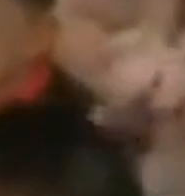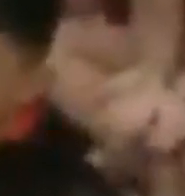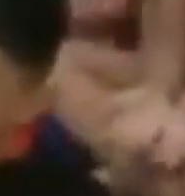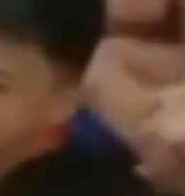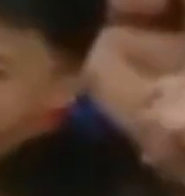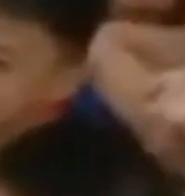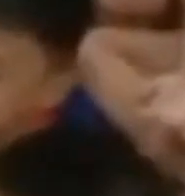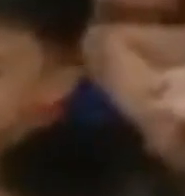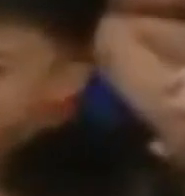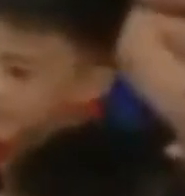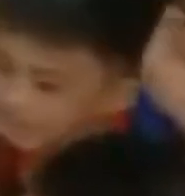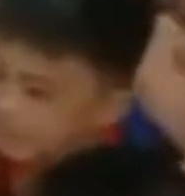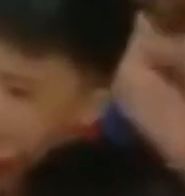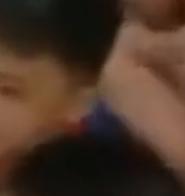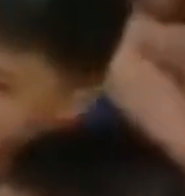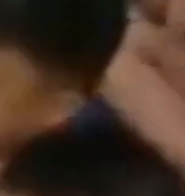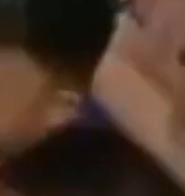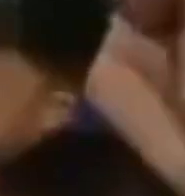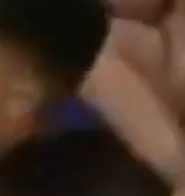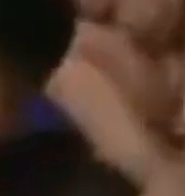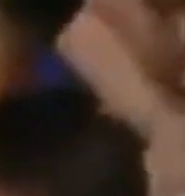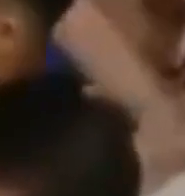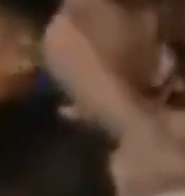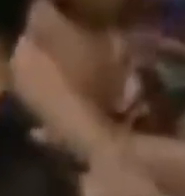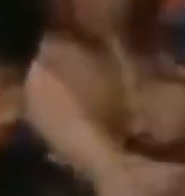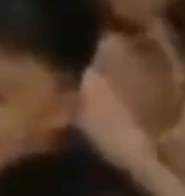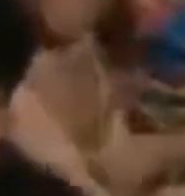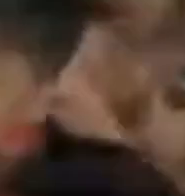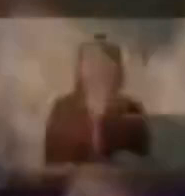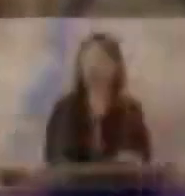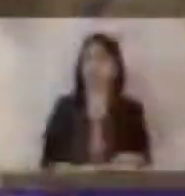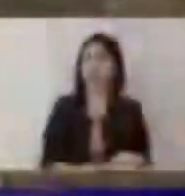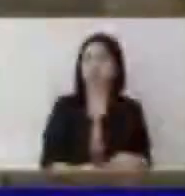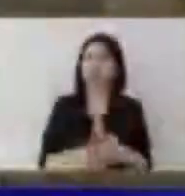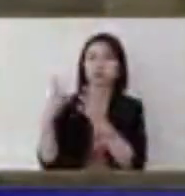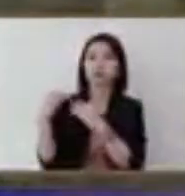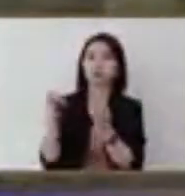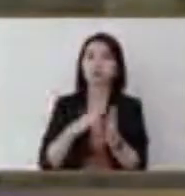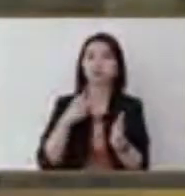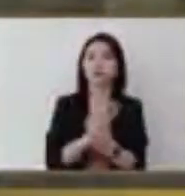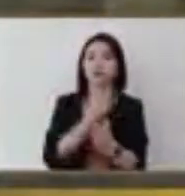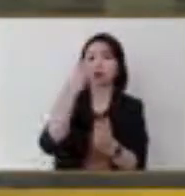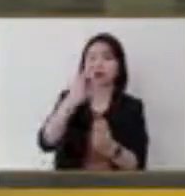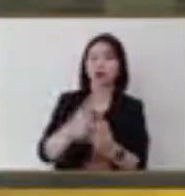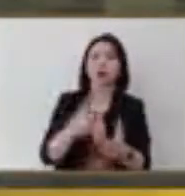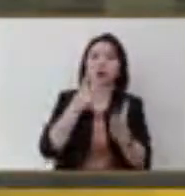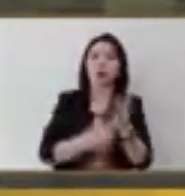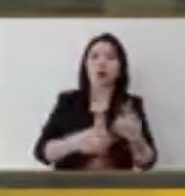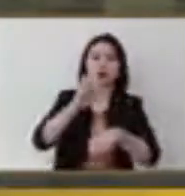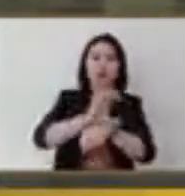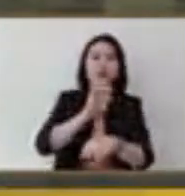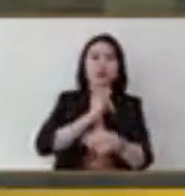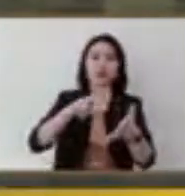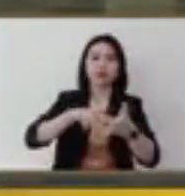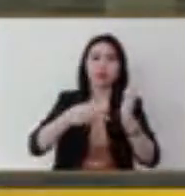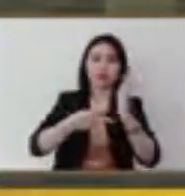kapatid. Alright? I hope, mga kapatid, nakikita nyo ang mga pangailangan, nakikita nyo kung ano ang ibig sabihin ng church. That's why I